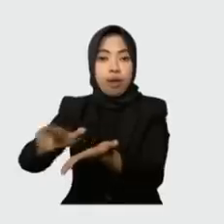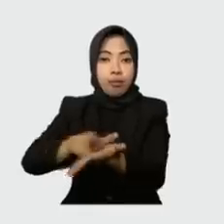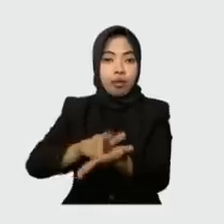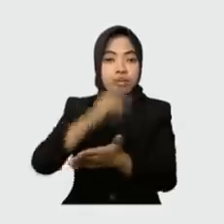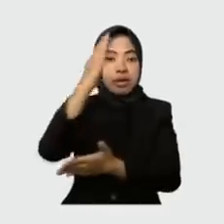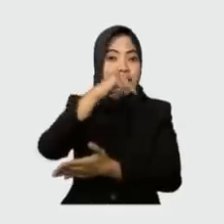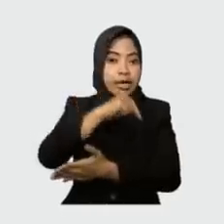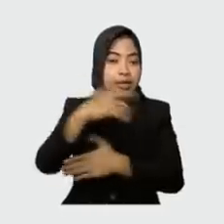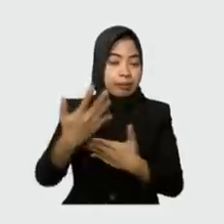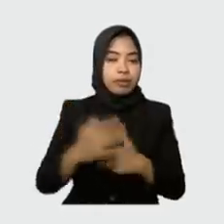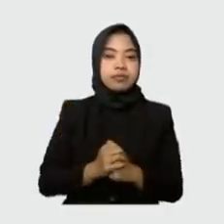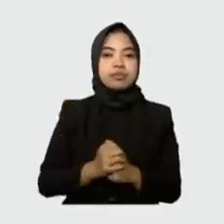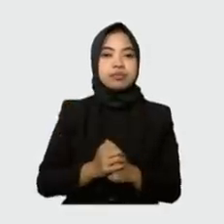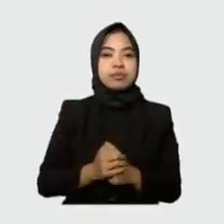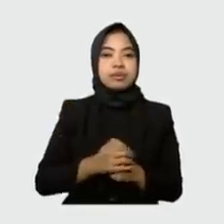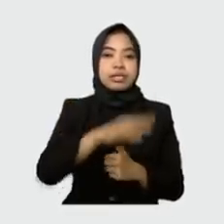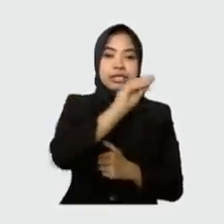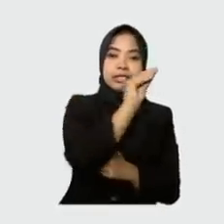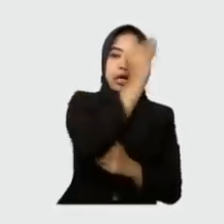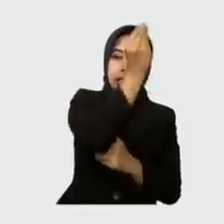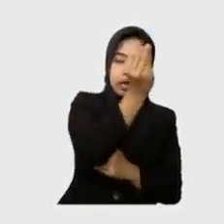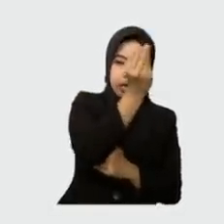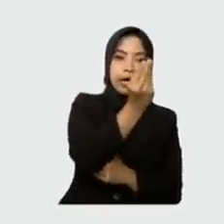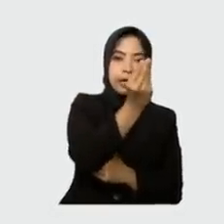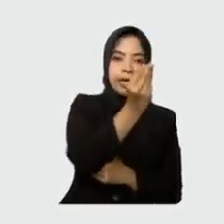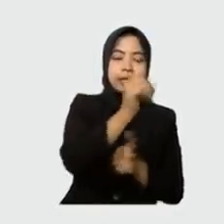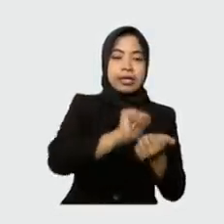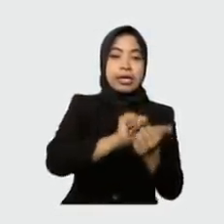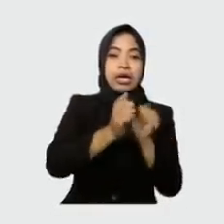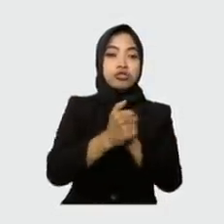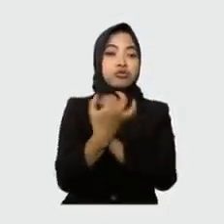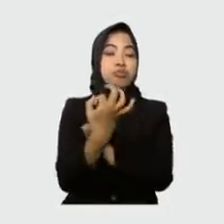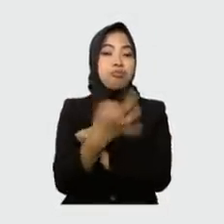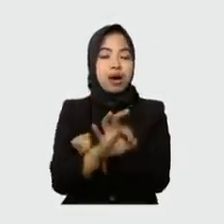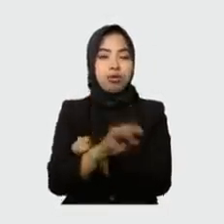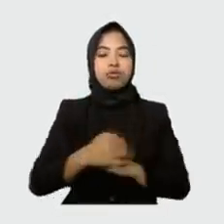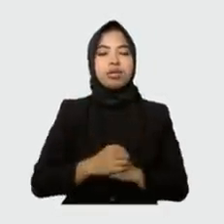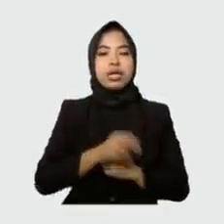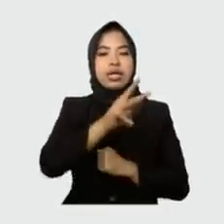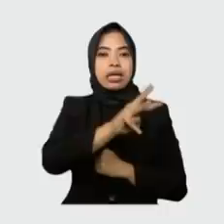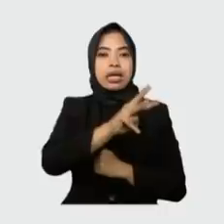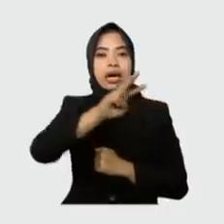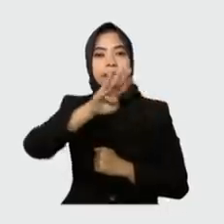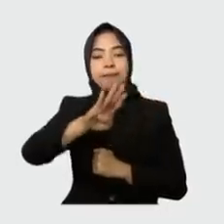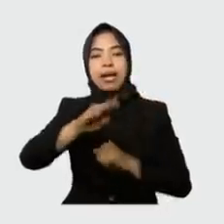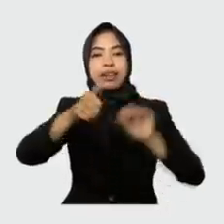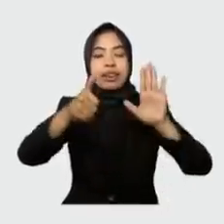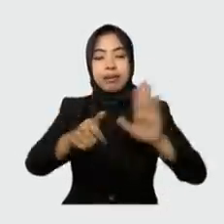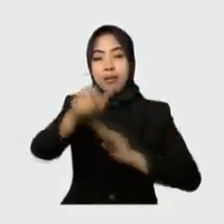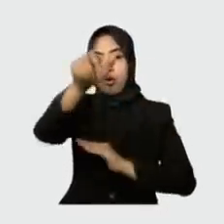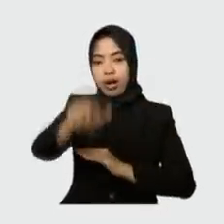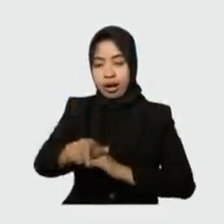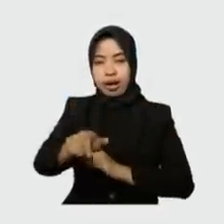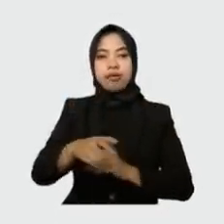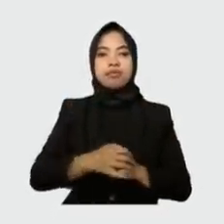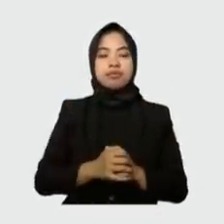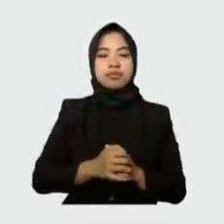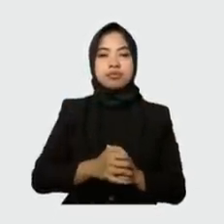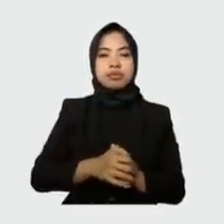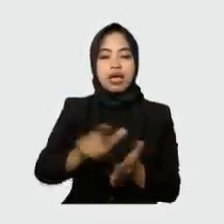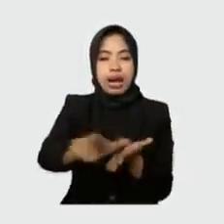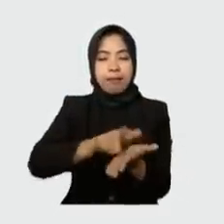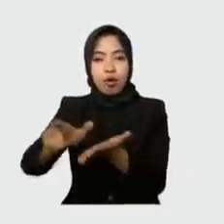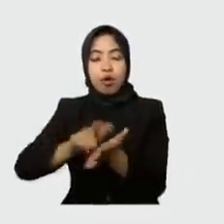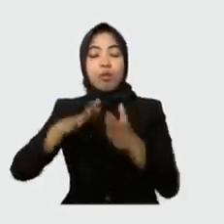berikut DKI Jakarta kasus baru 346 orang melaporkan